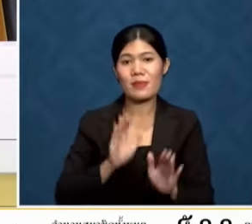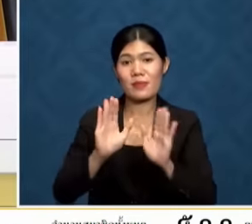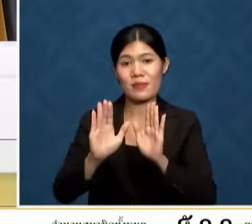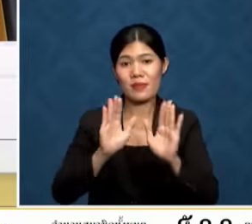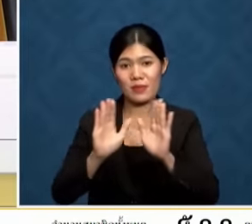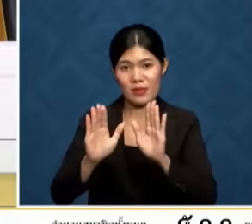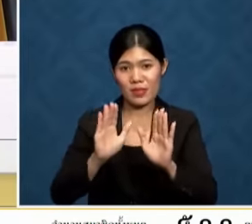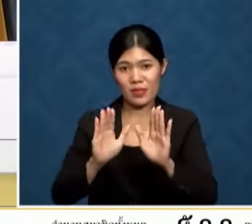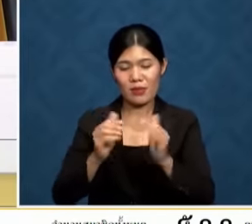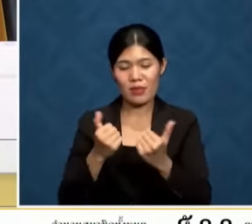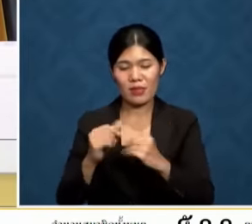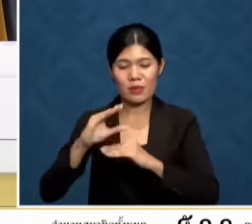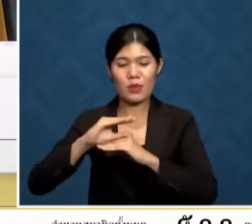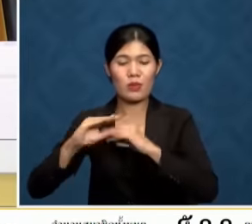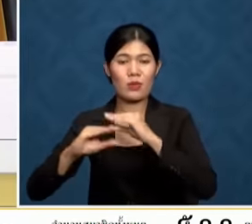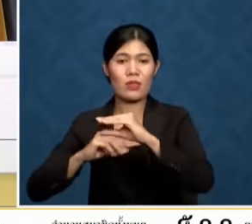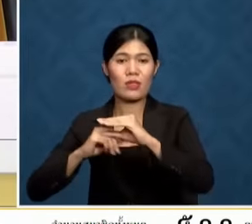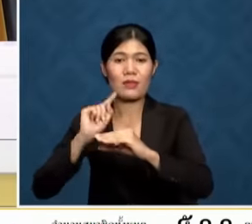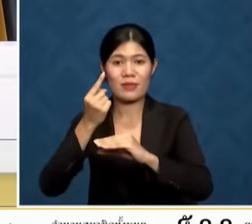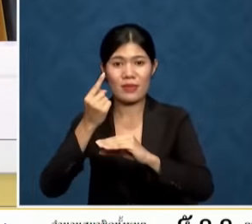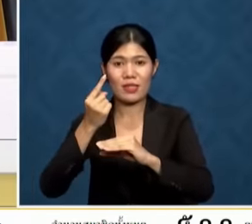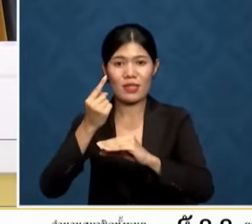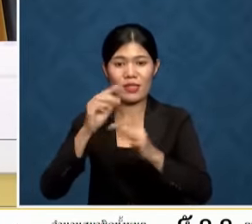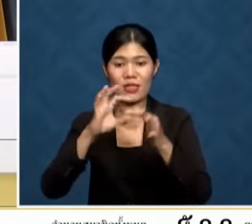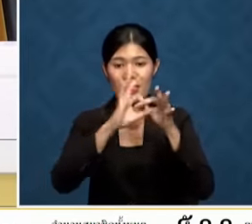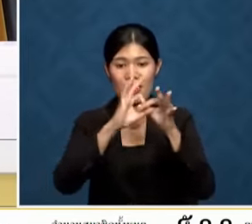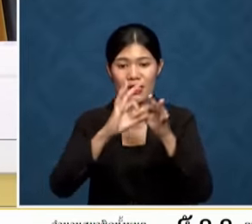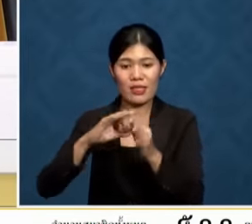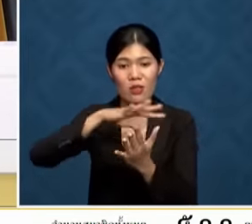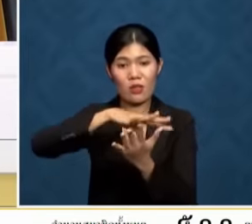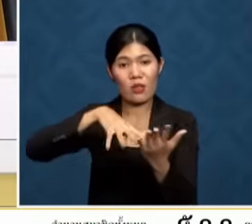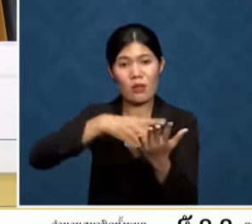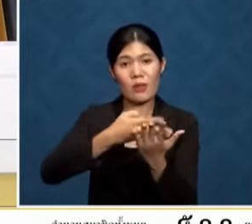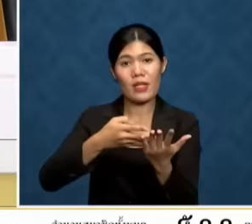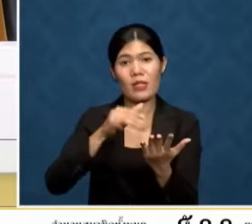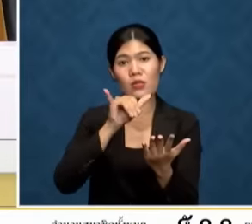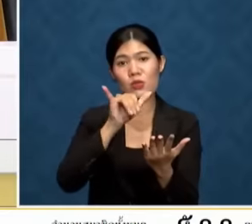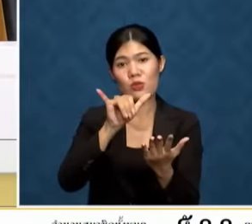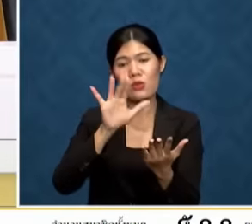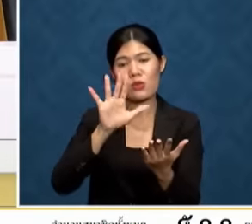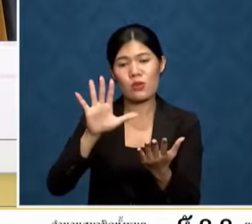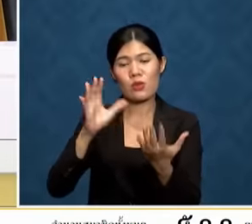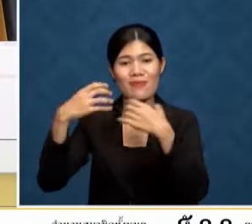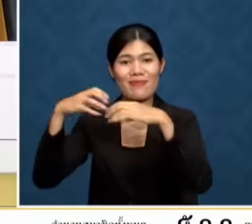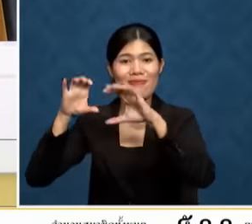จัดสรรงบประมาณนั้นก็สอดคล้องกับยุทธศาสตร์ xn Thailandของ